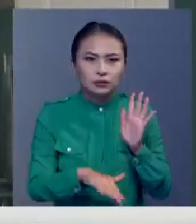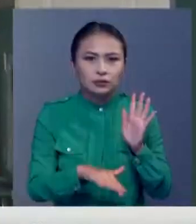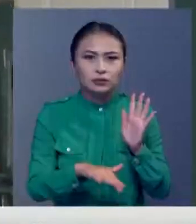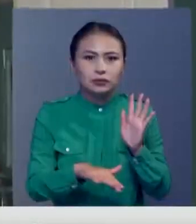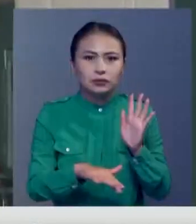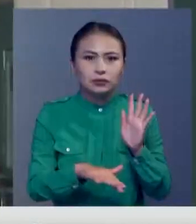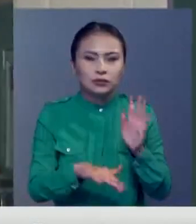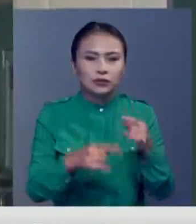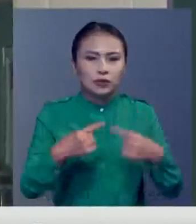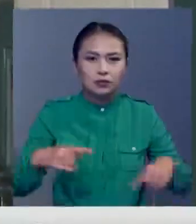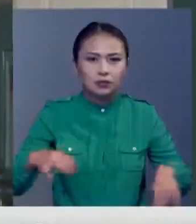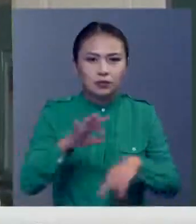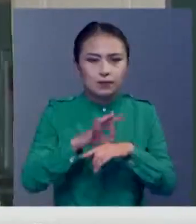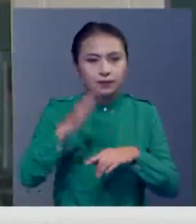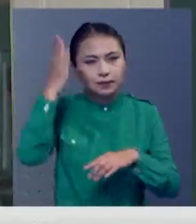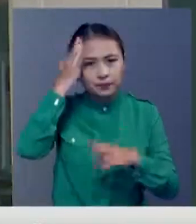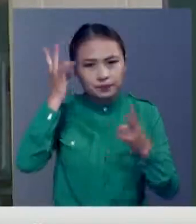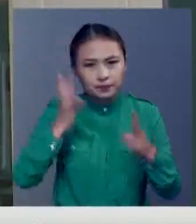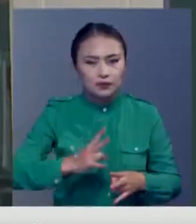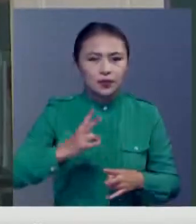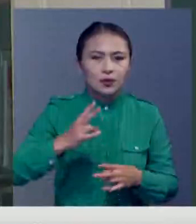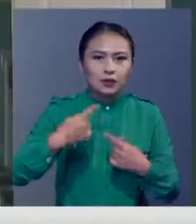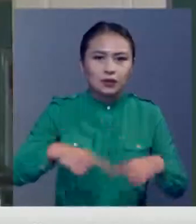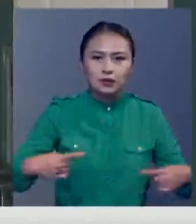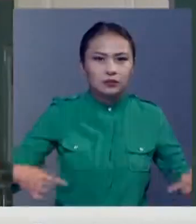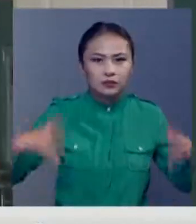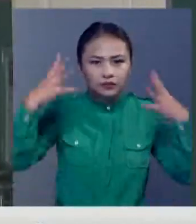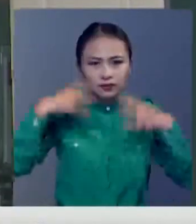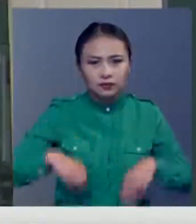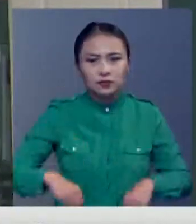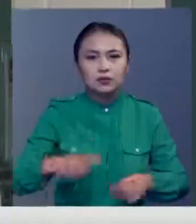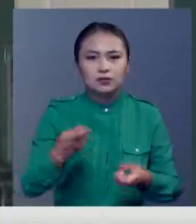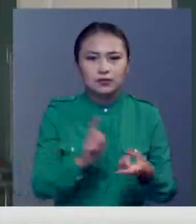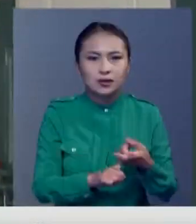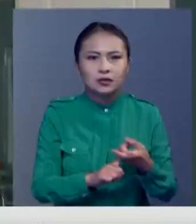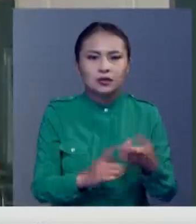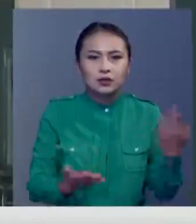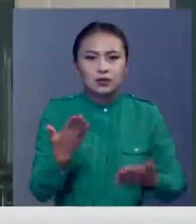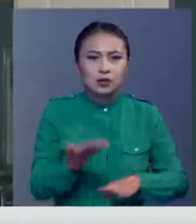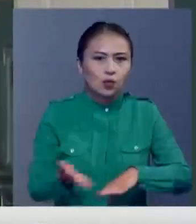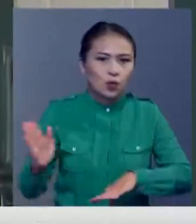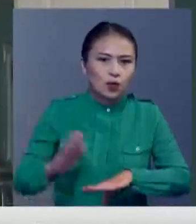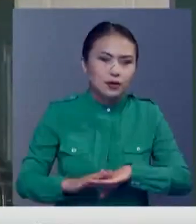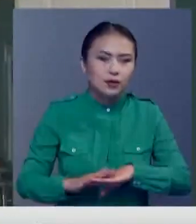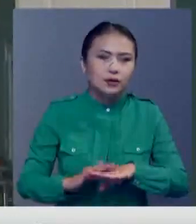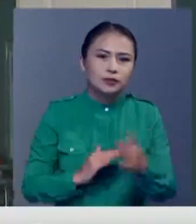омыртқа жүйесінің жарақаттары, бас ми жарақаттары неше түрлі. Солардың бәрін біз жоғары